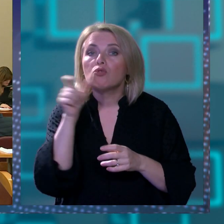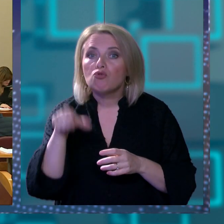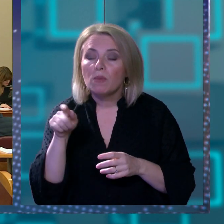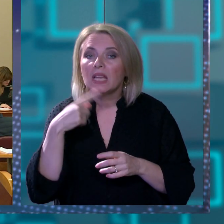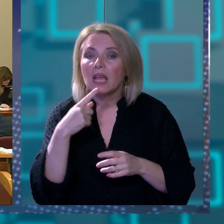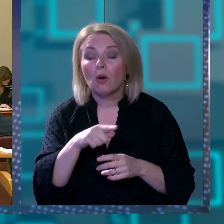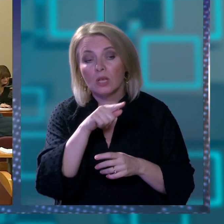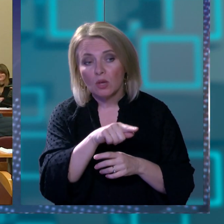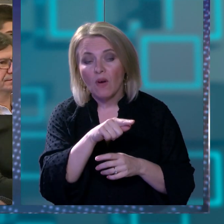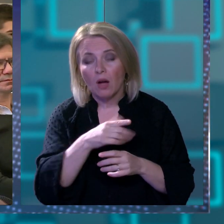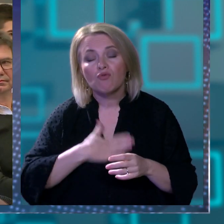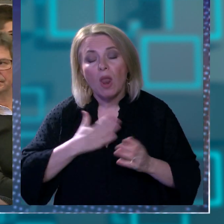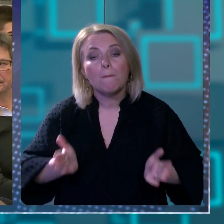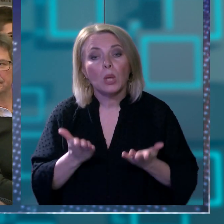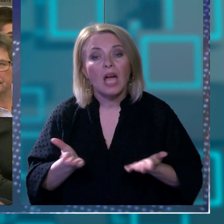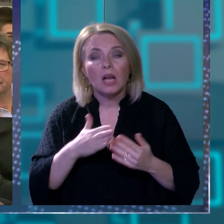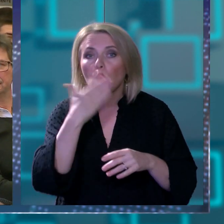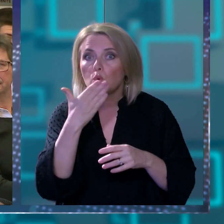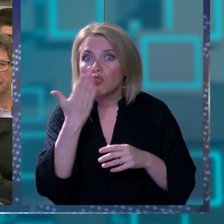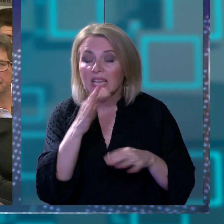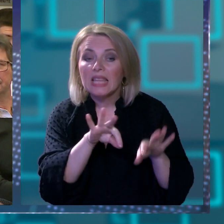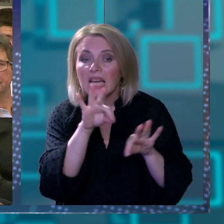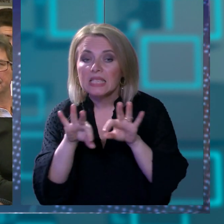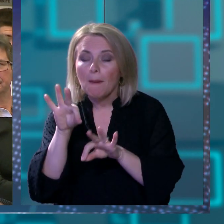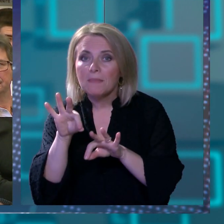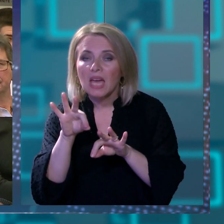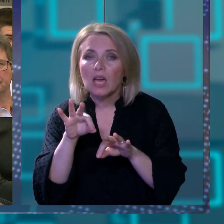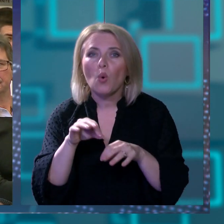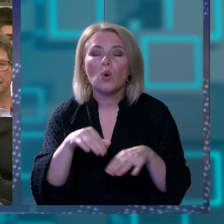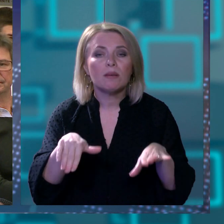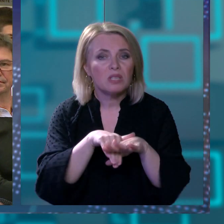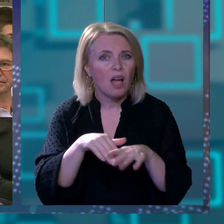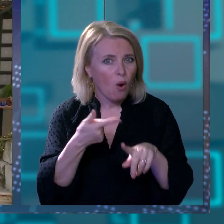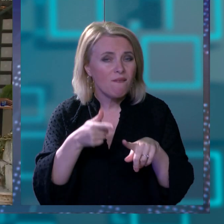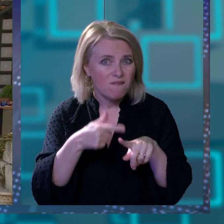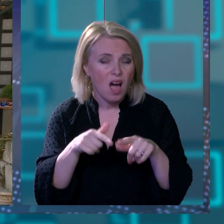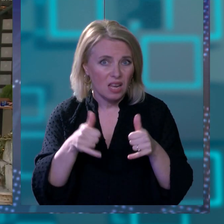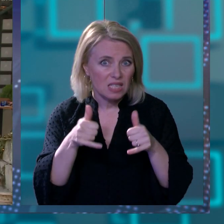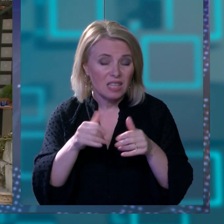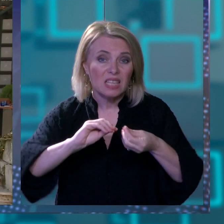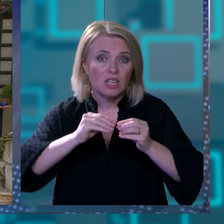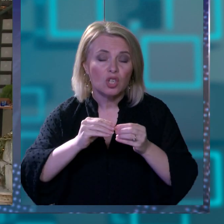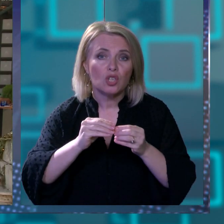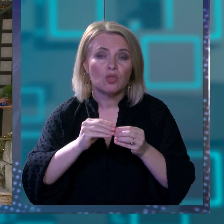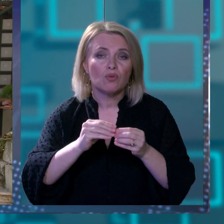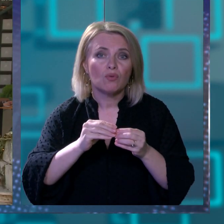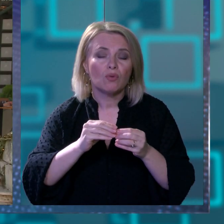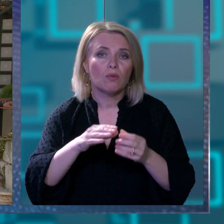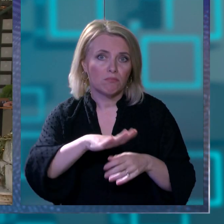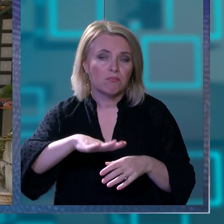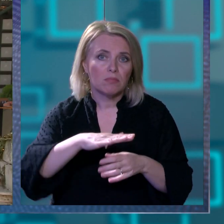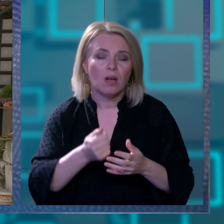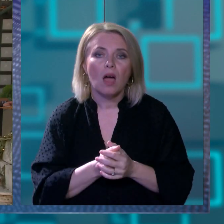kako se na ovaj način želi potaknuti učenike da se opredjeljuju za deficitarna zanimanja. Naše mlade ljude